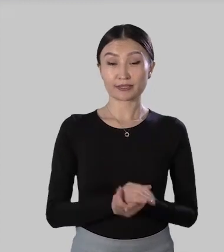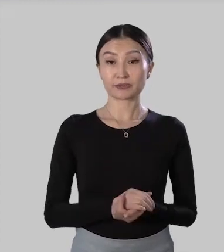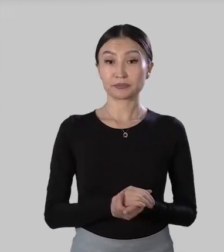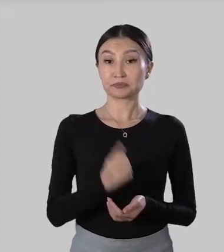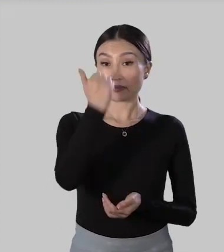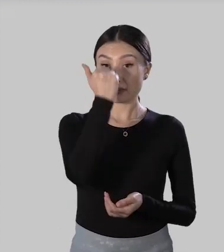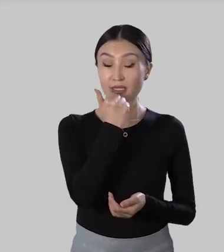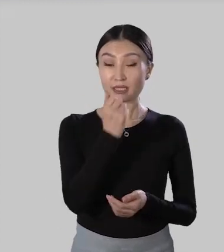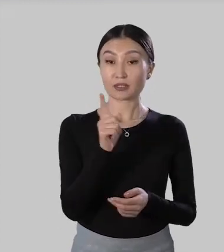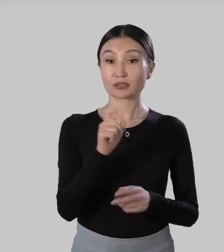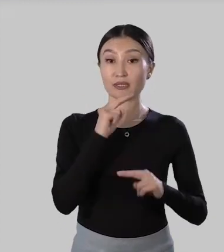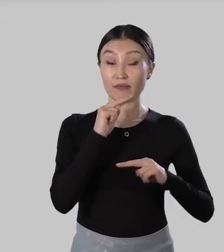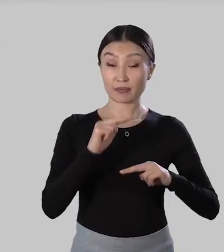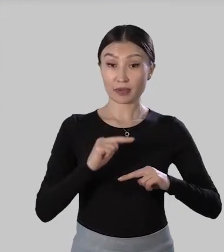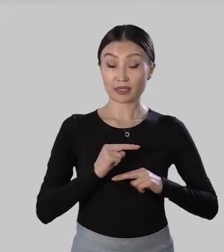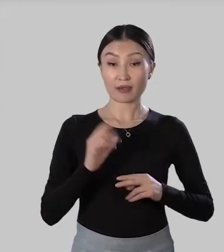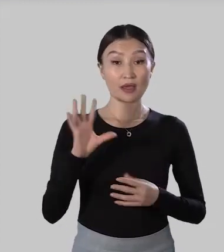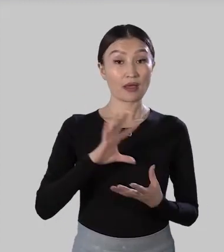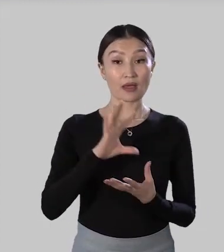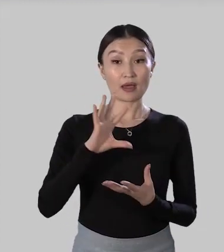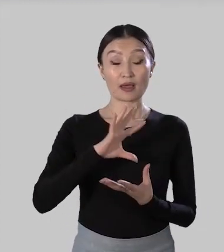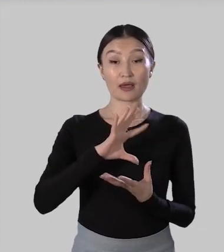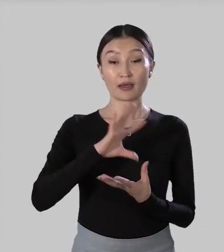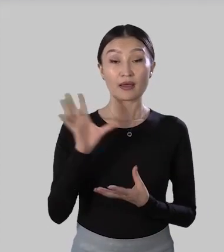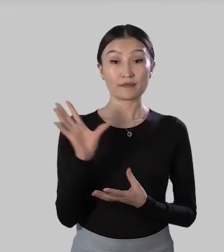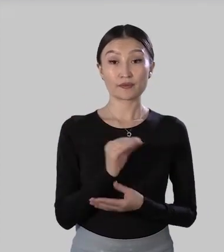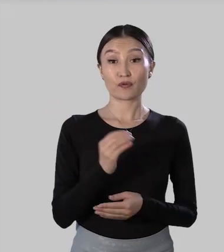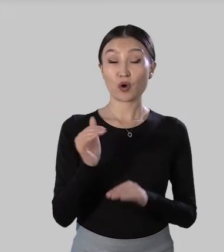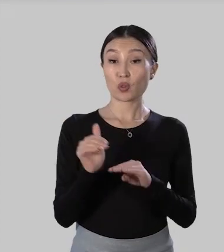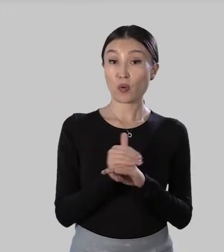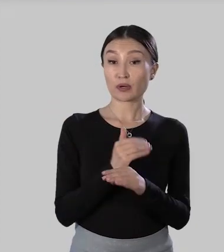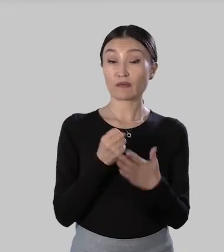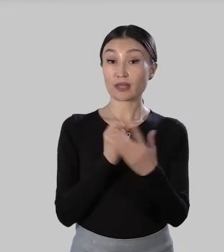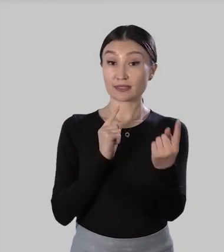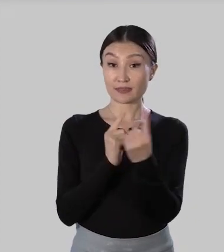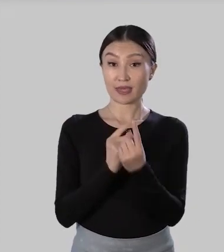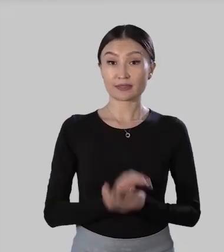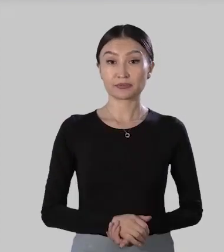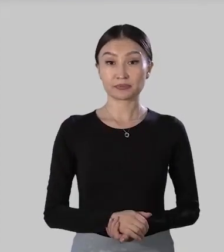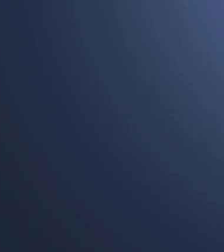Я благодарю вас за внимание. Всего доброго. До свидания.